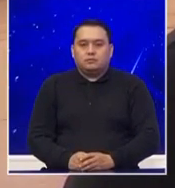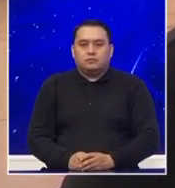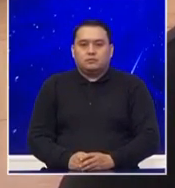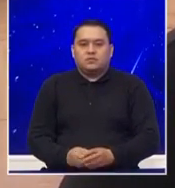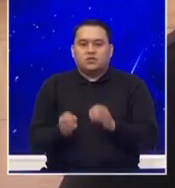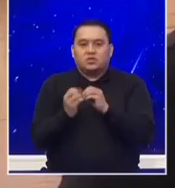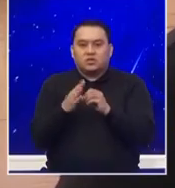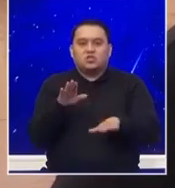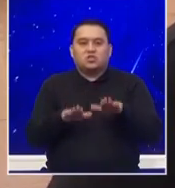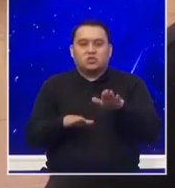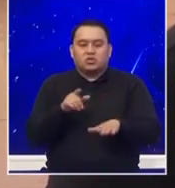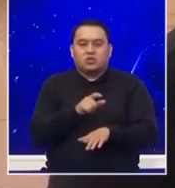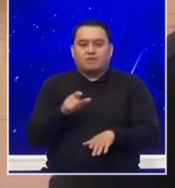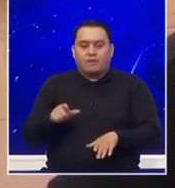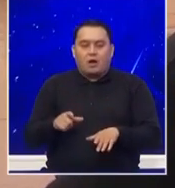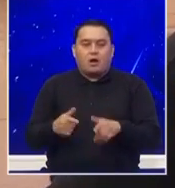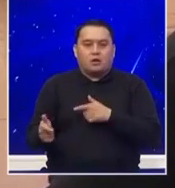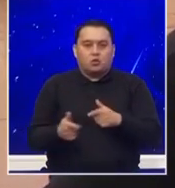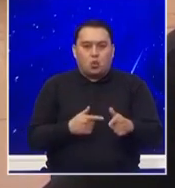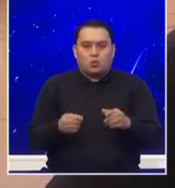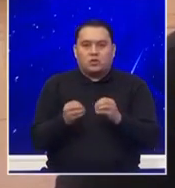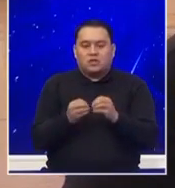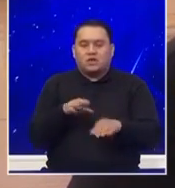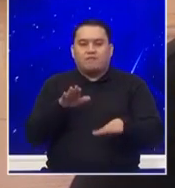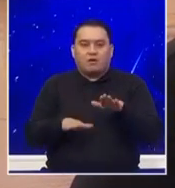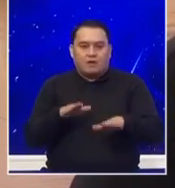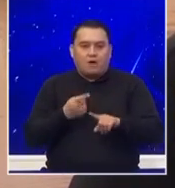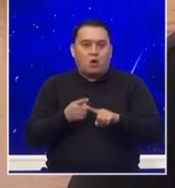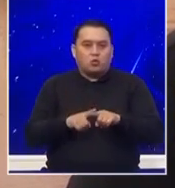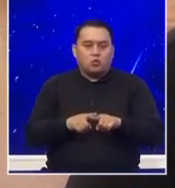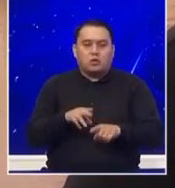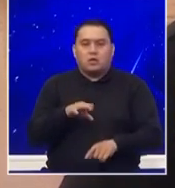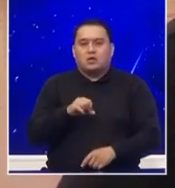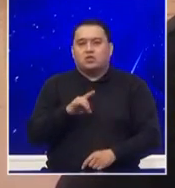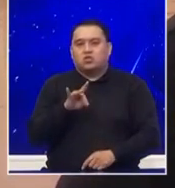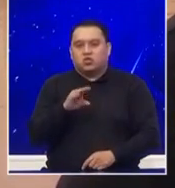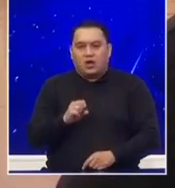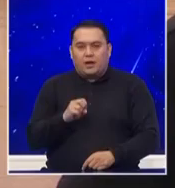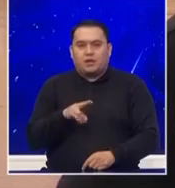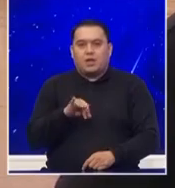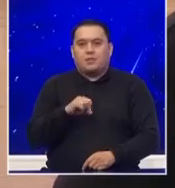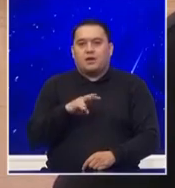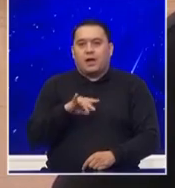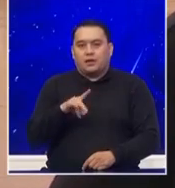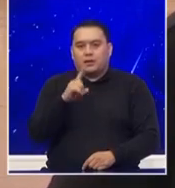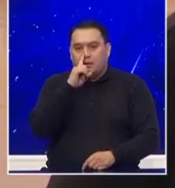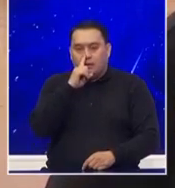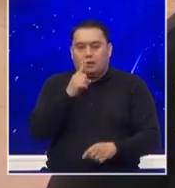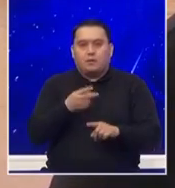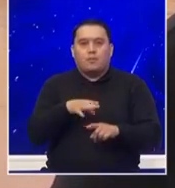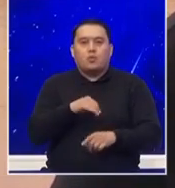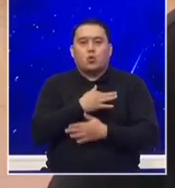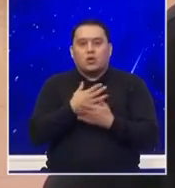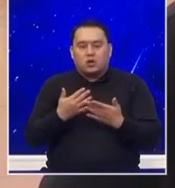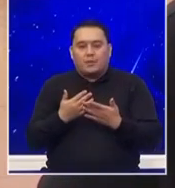В 14 человек готовятся к чемпионату Казахстана в 10 весовых категориях. Это Кенже Муратулы, Темирлан Ахметов, Мирбек Карполды и